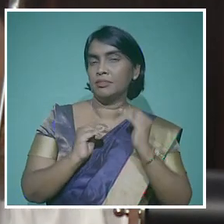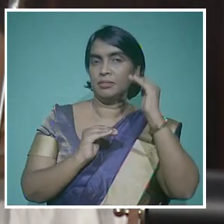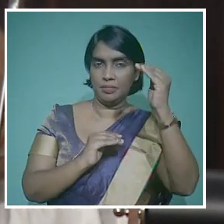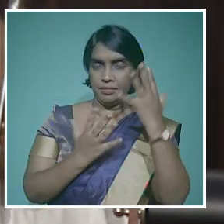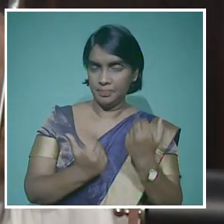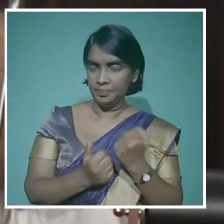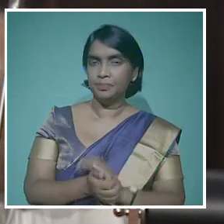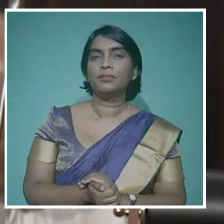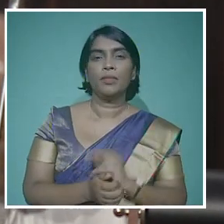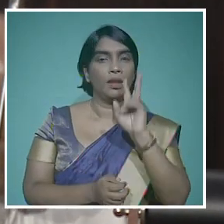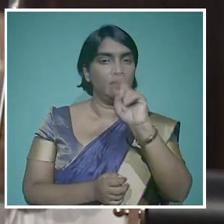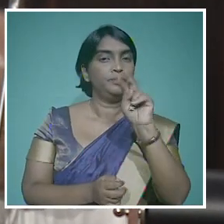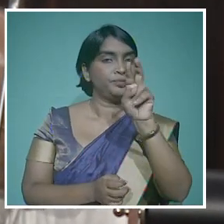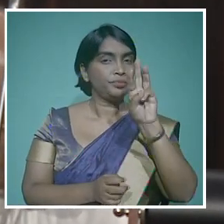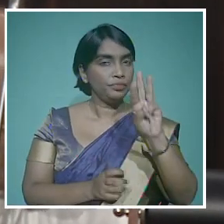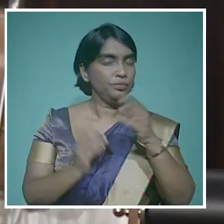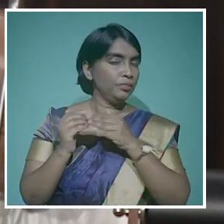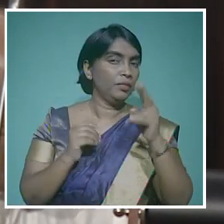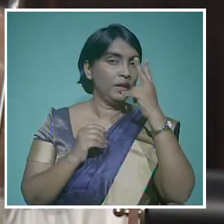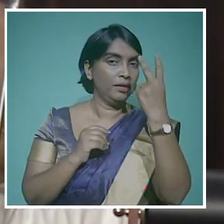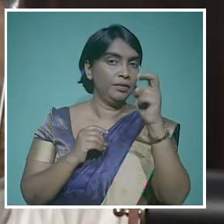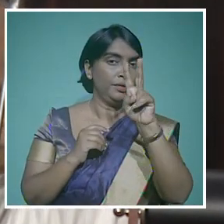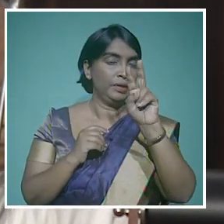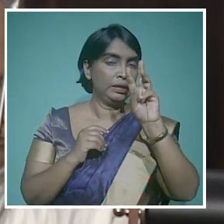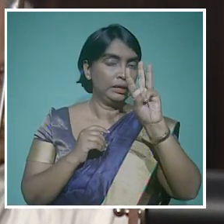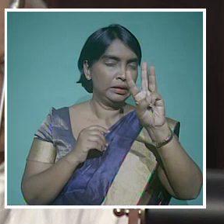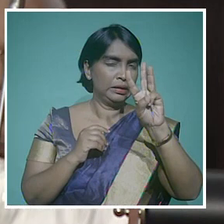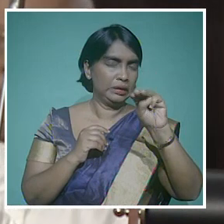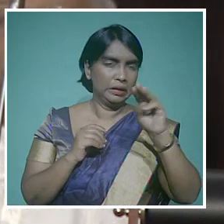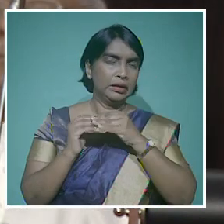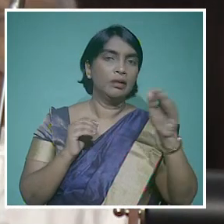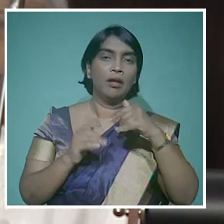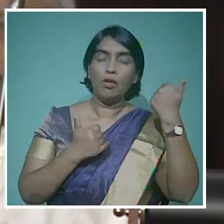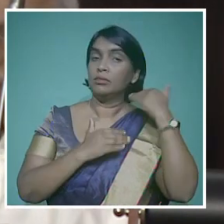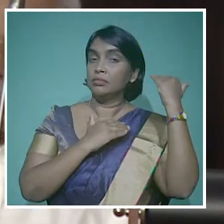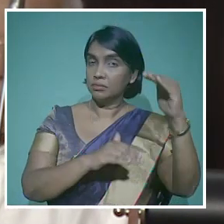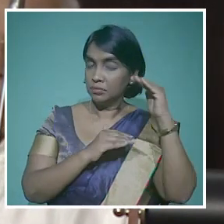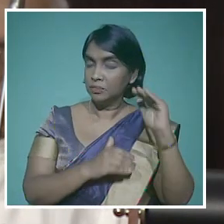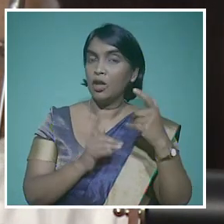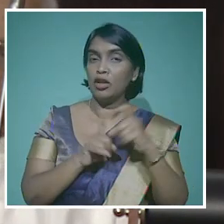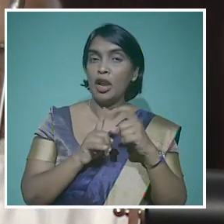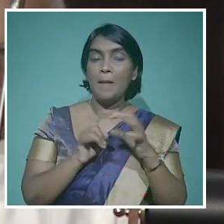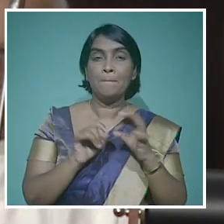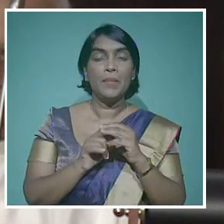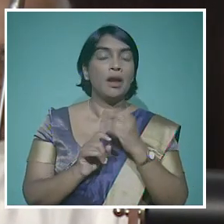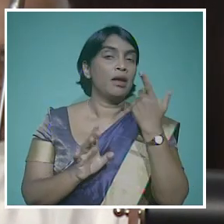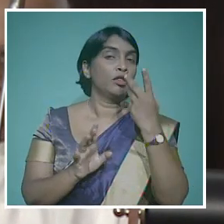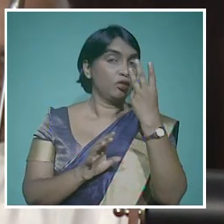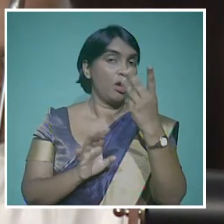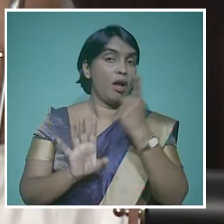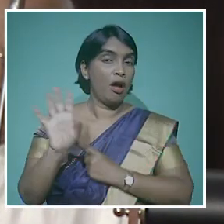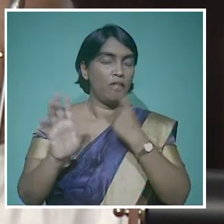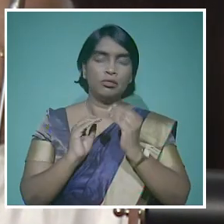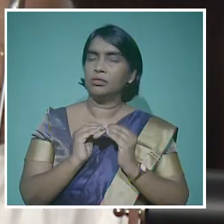ගැනීම. 2023 සිට 2032 දක්වා නව අපනයනයේ මගින් ඩොලර් බිලියන 3ක වාර්ෂික